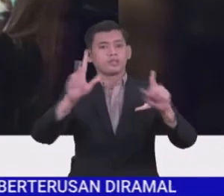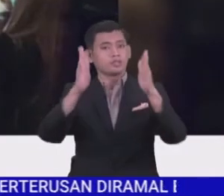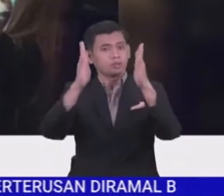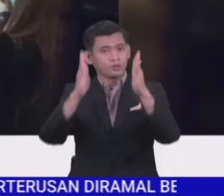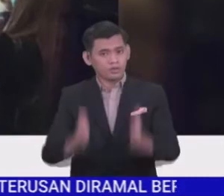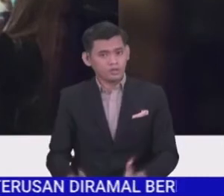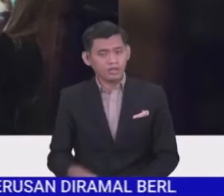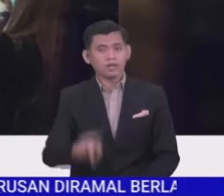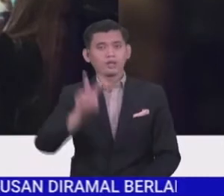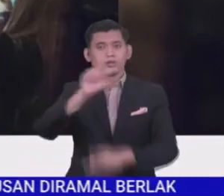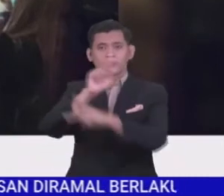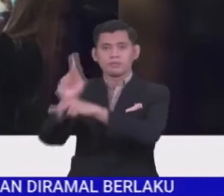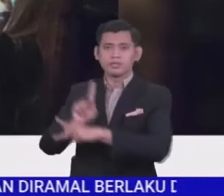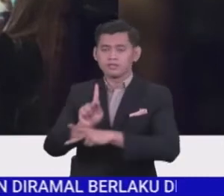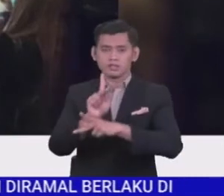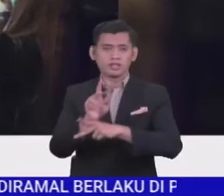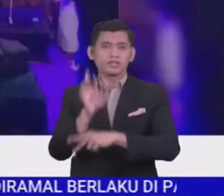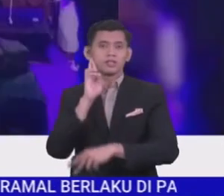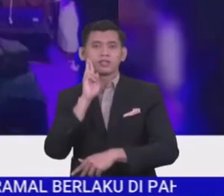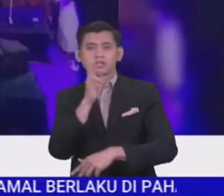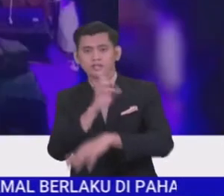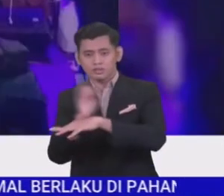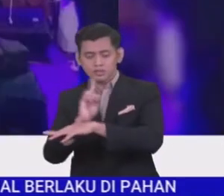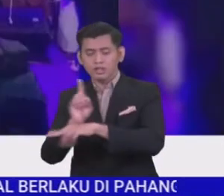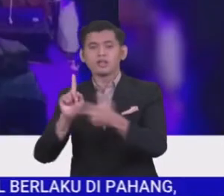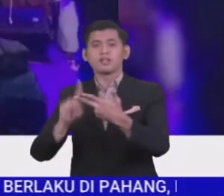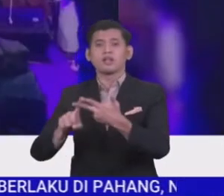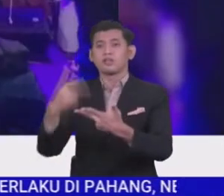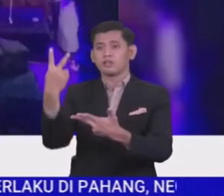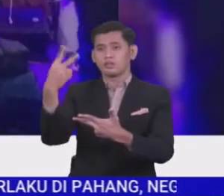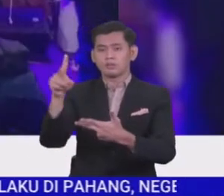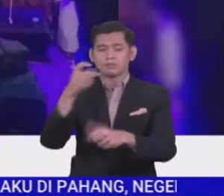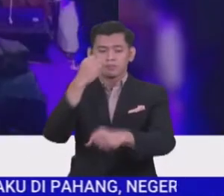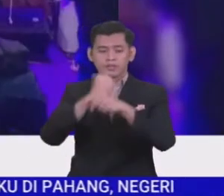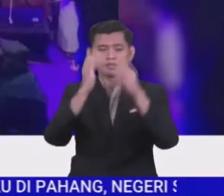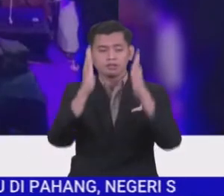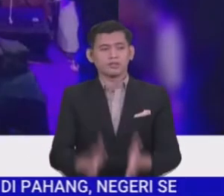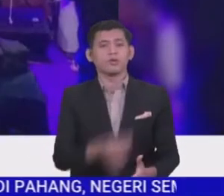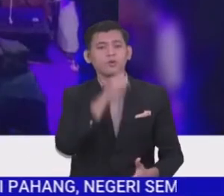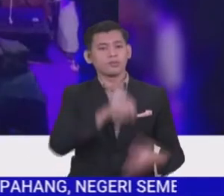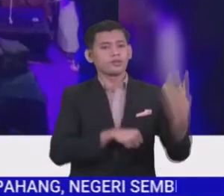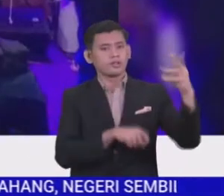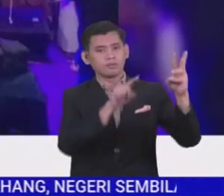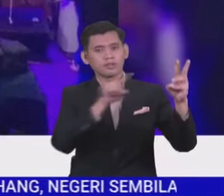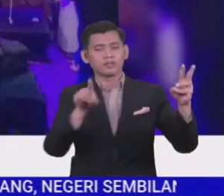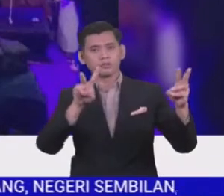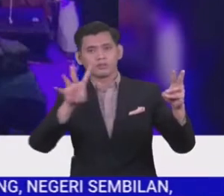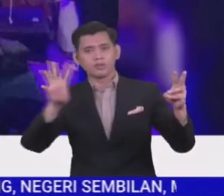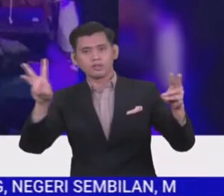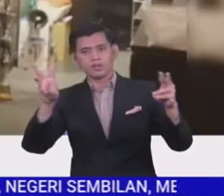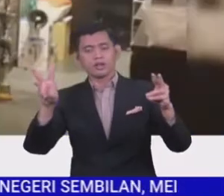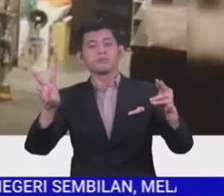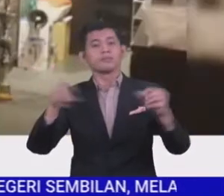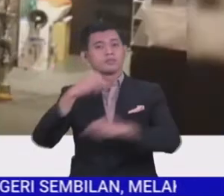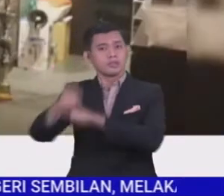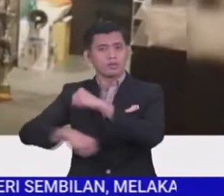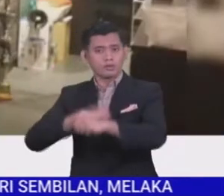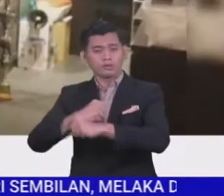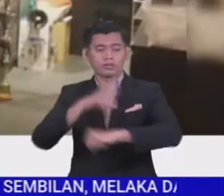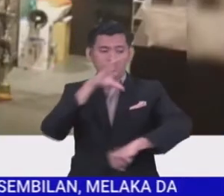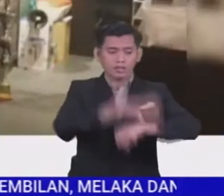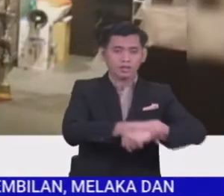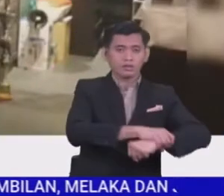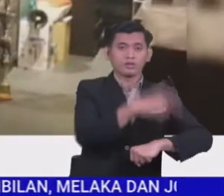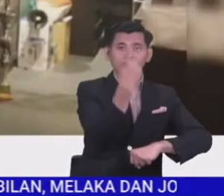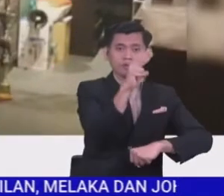pelanggan dua penjaga premis dan 12 pekerja berusia 16 hingga 66 tahun pulih turut menahan 12 lelaki dan 4 wanita